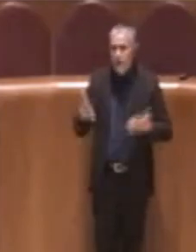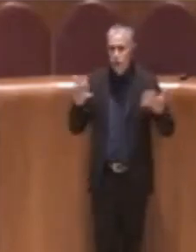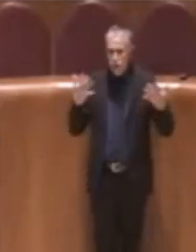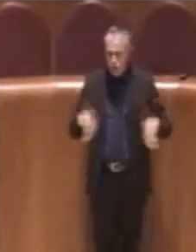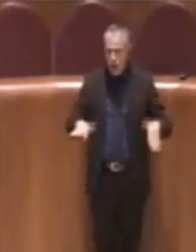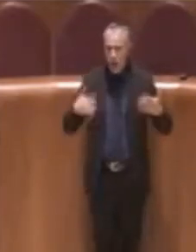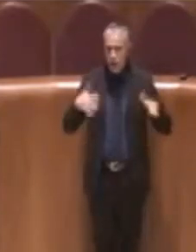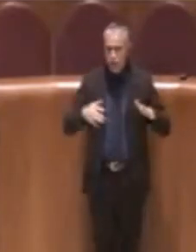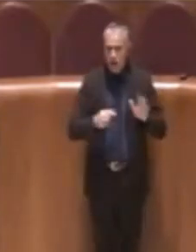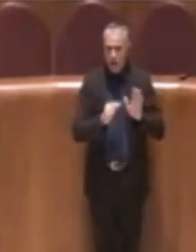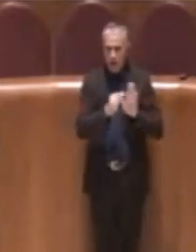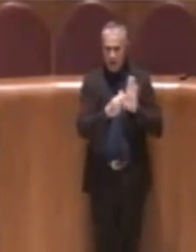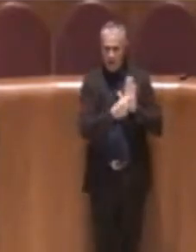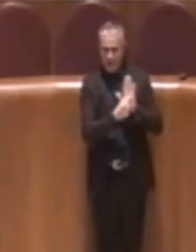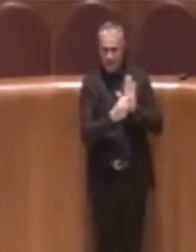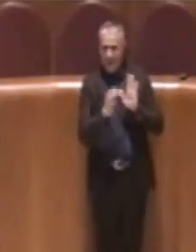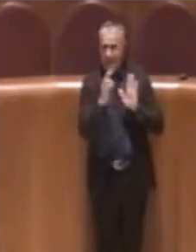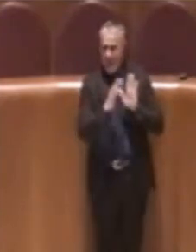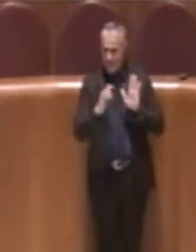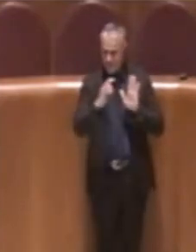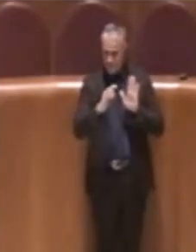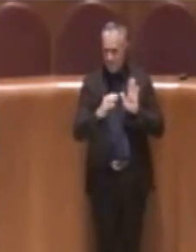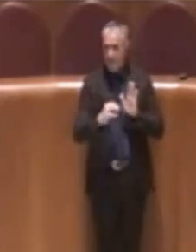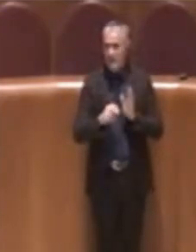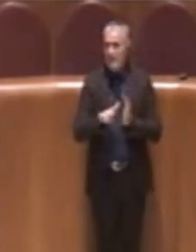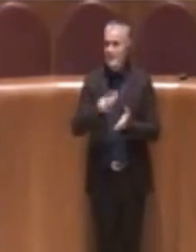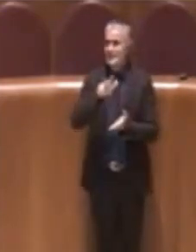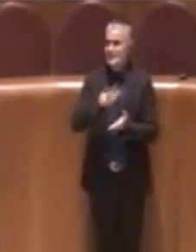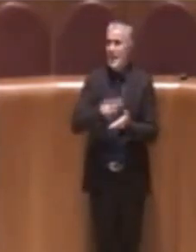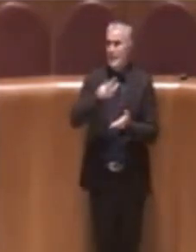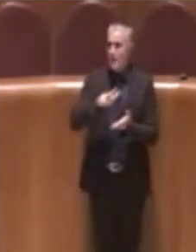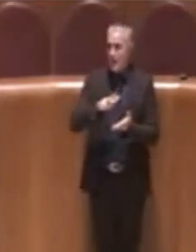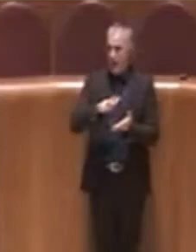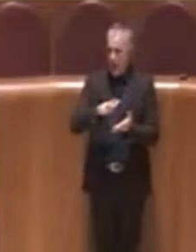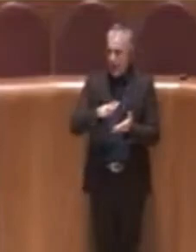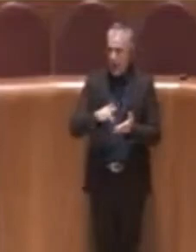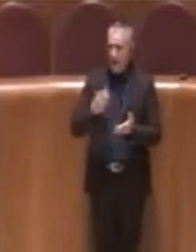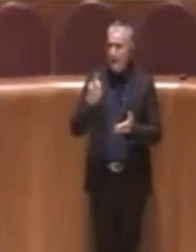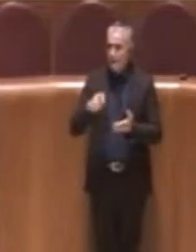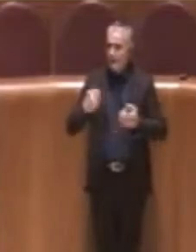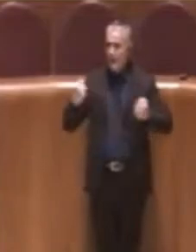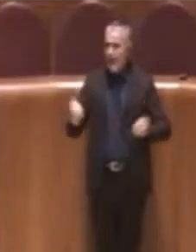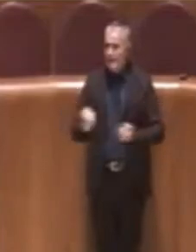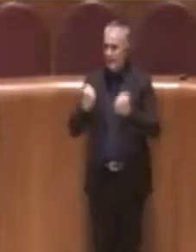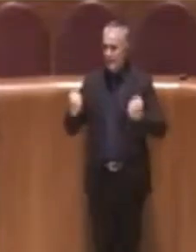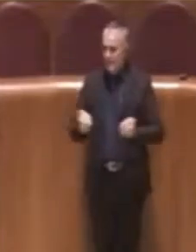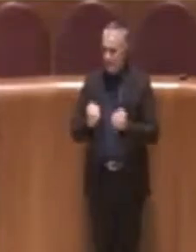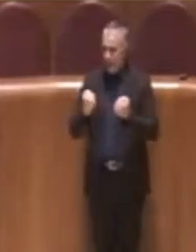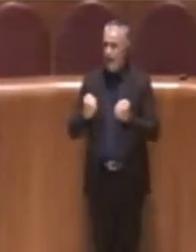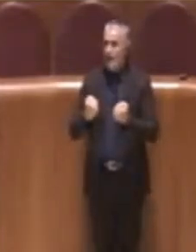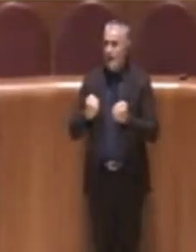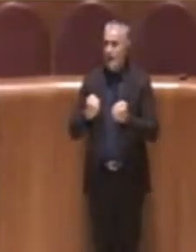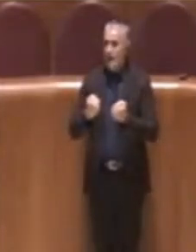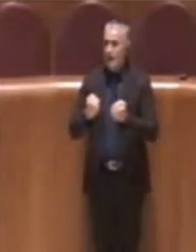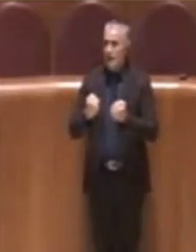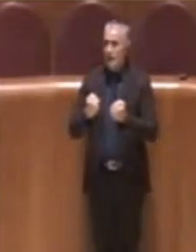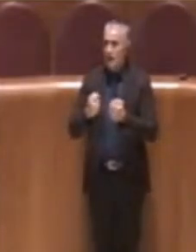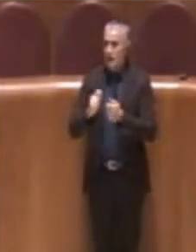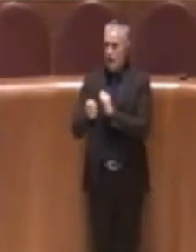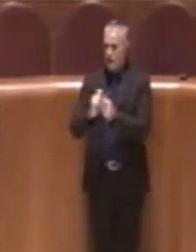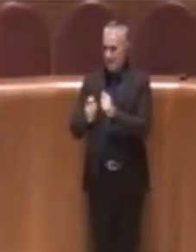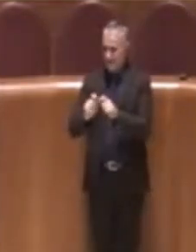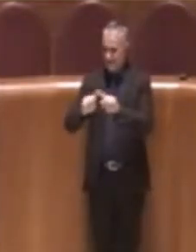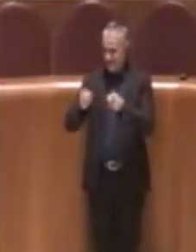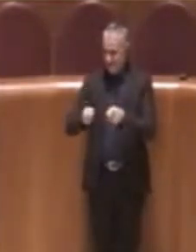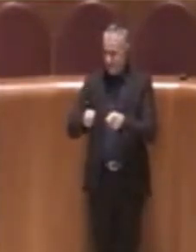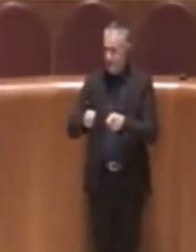lettera F deliberare agevolazioni per le attività commerciali e artigianali insediate in zone disagiate della città. Quindi